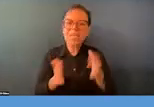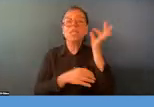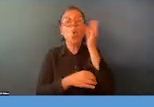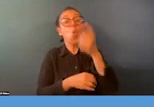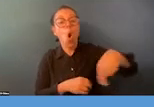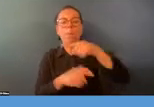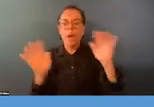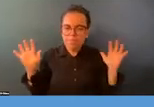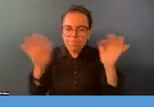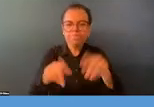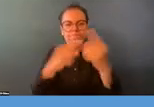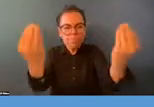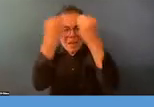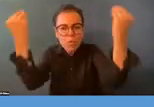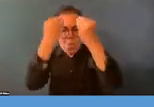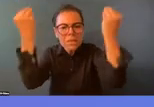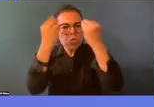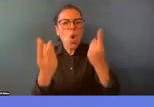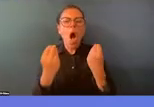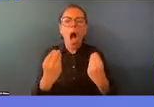работать. Next slide, please.